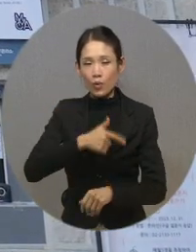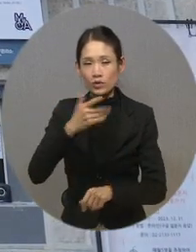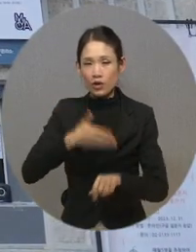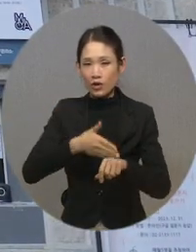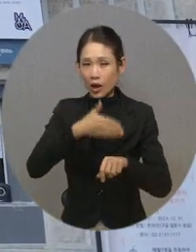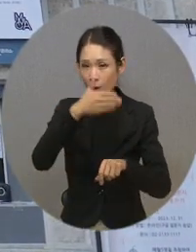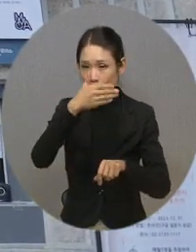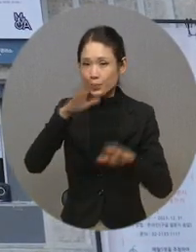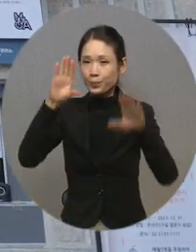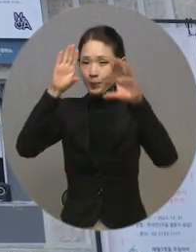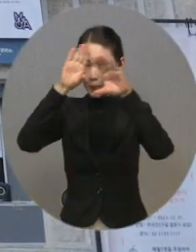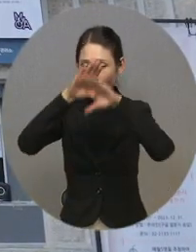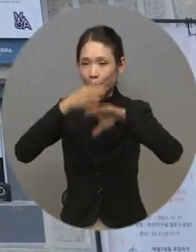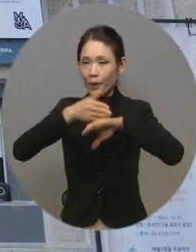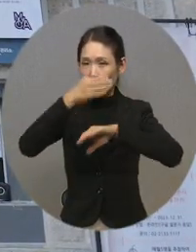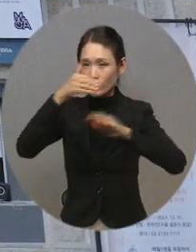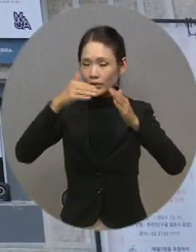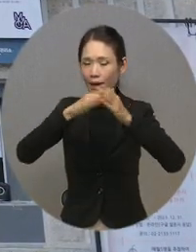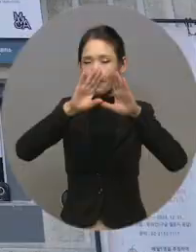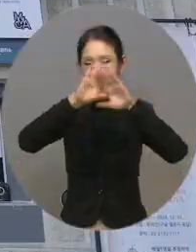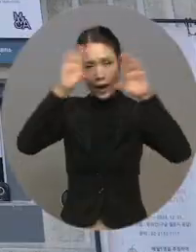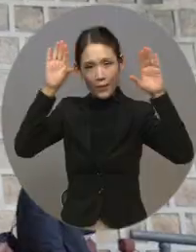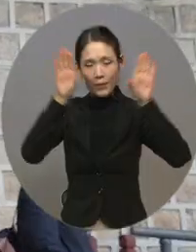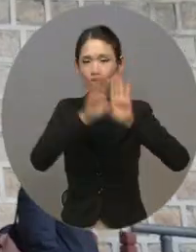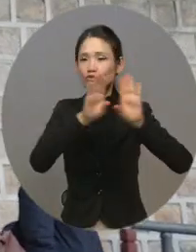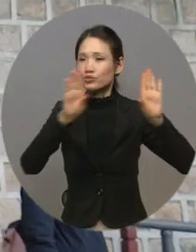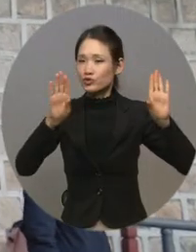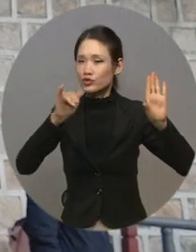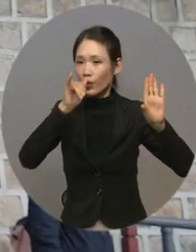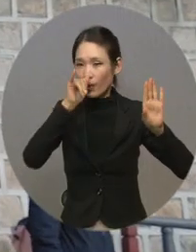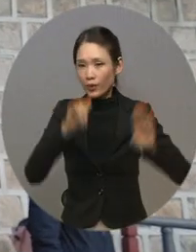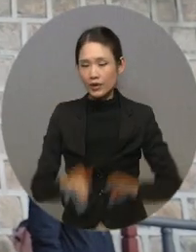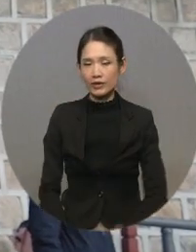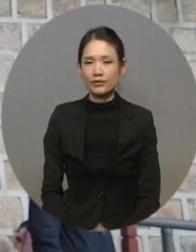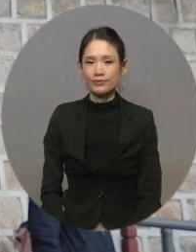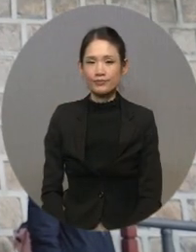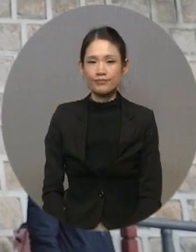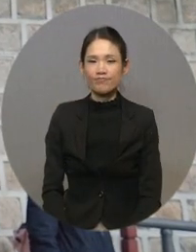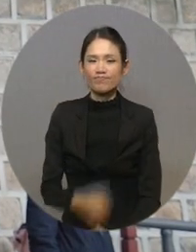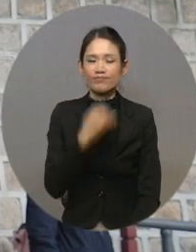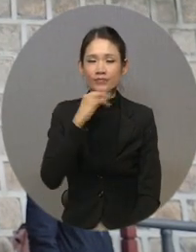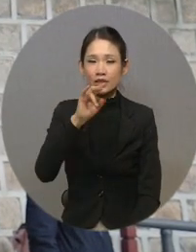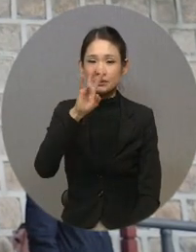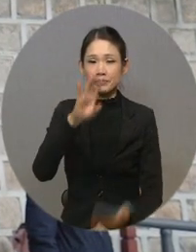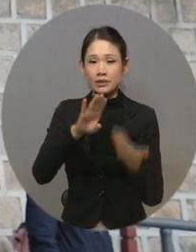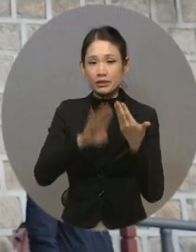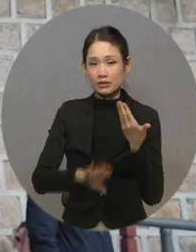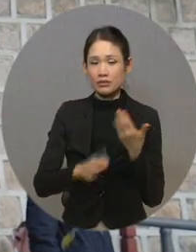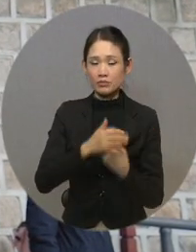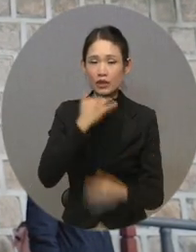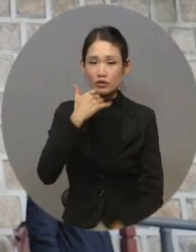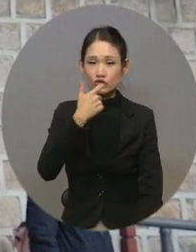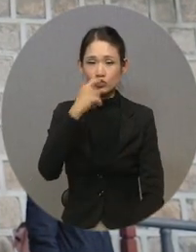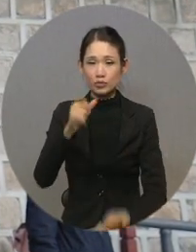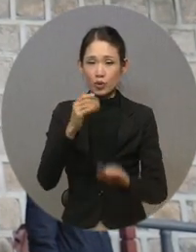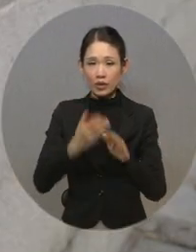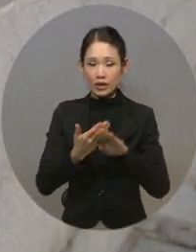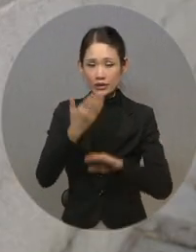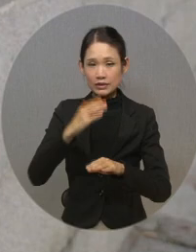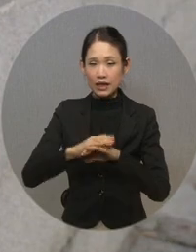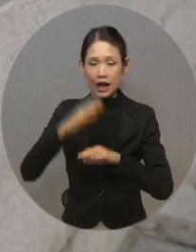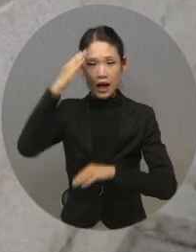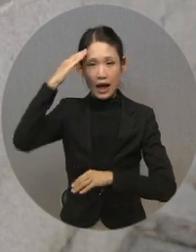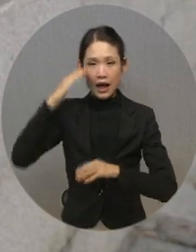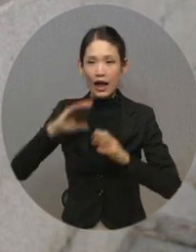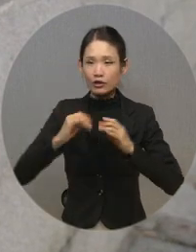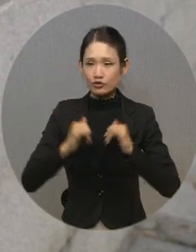9시부터 밤 9시까지 야간 개장을 하고 있습니다. 만 24세 이하와 만 65세 이상 내국인,